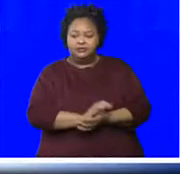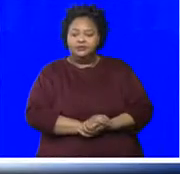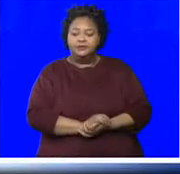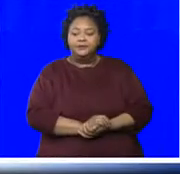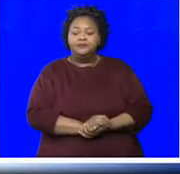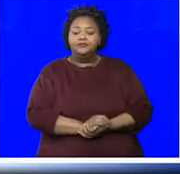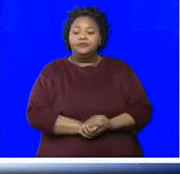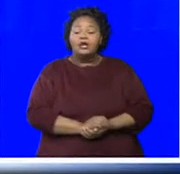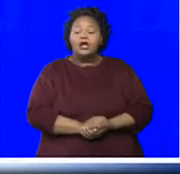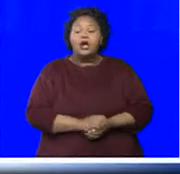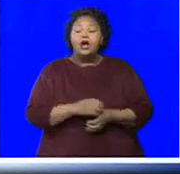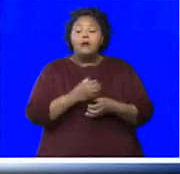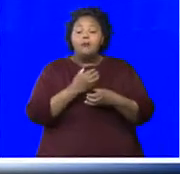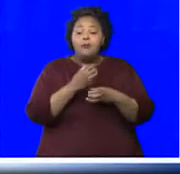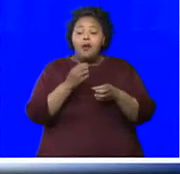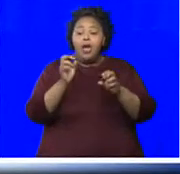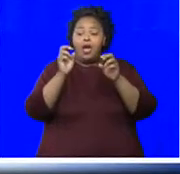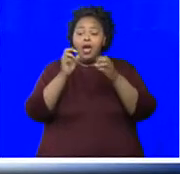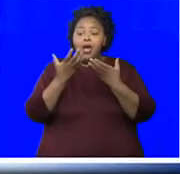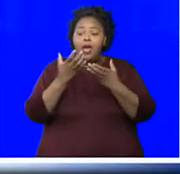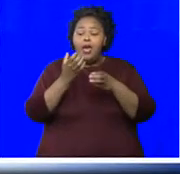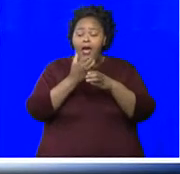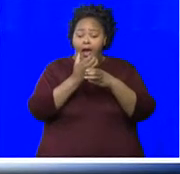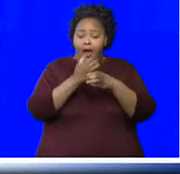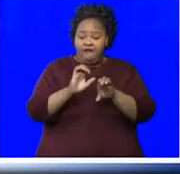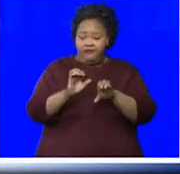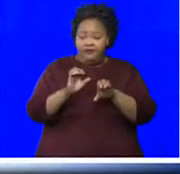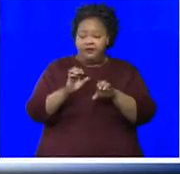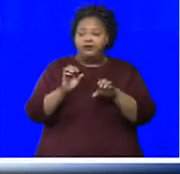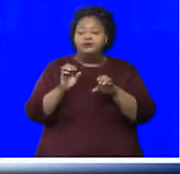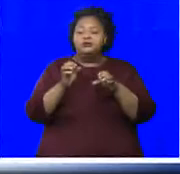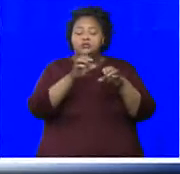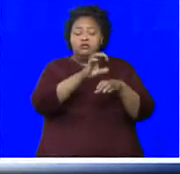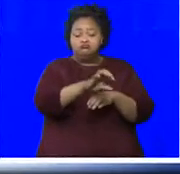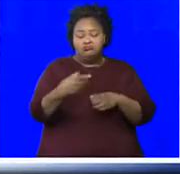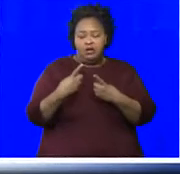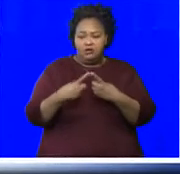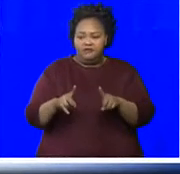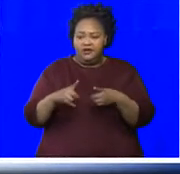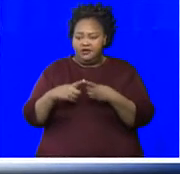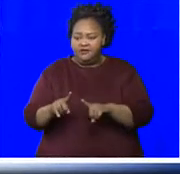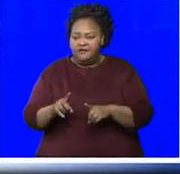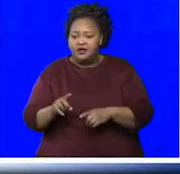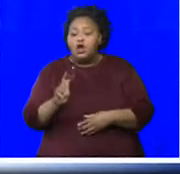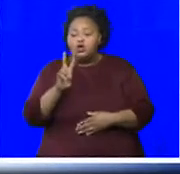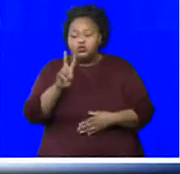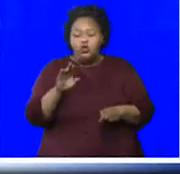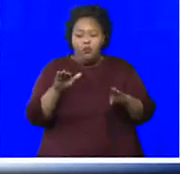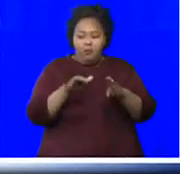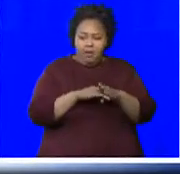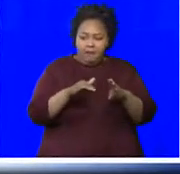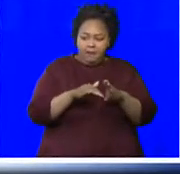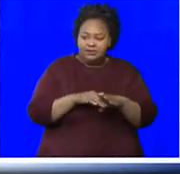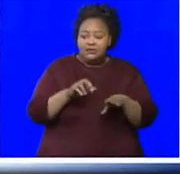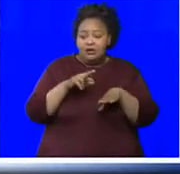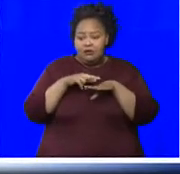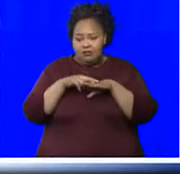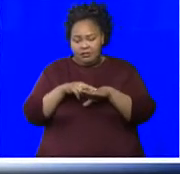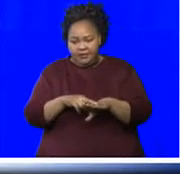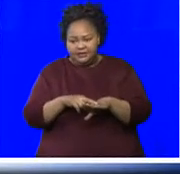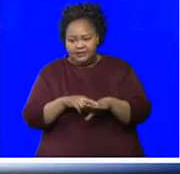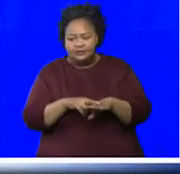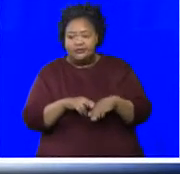live ngalinye limelelwe ngemalunga lamabili laseSwatini lona limelelwe ngemalunga ePhalamende lamabili lahambile.